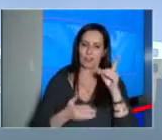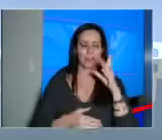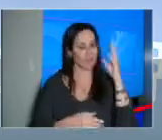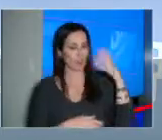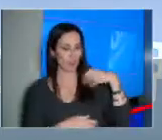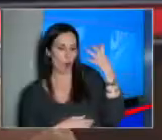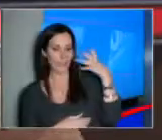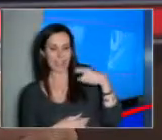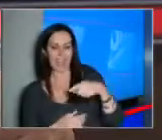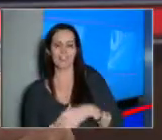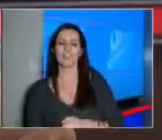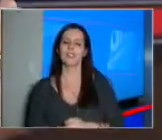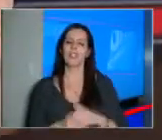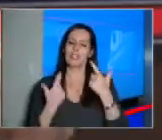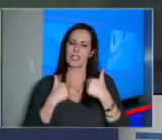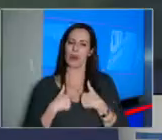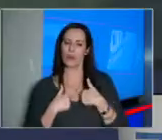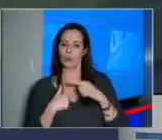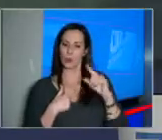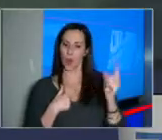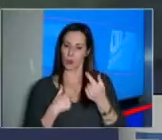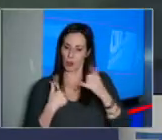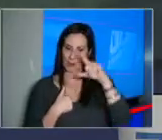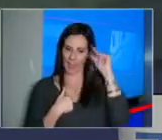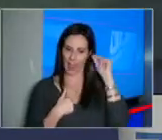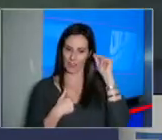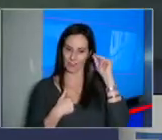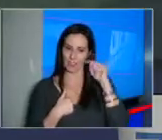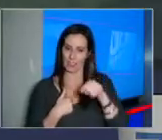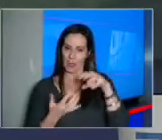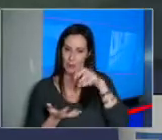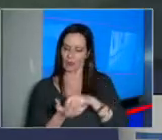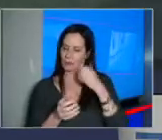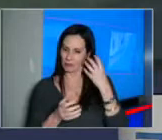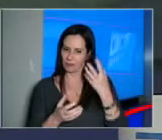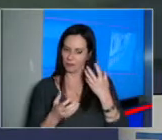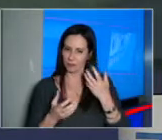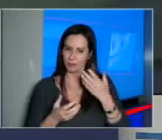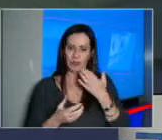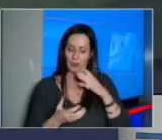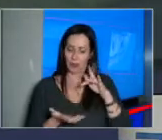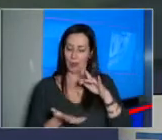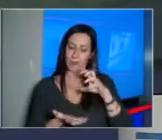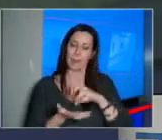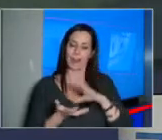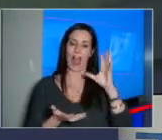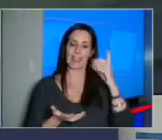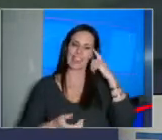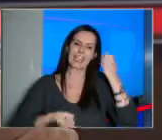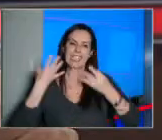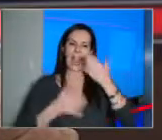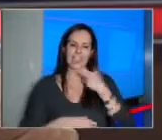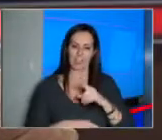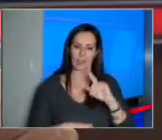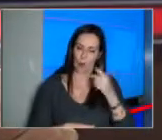it. ותסבירי לנו, אתם כולכם עכשיו בתל אביב, שזה כאילו מרכז היצירה הישראלי? אנחנו כולנו